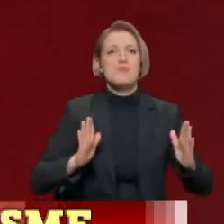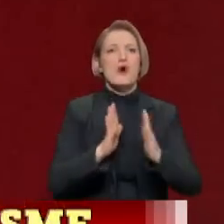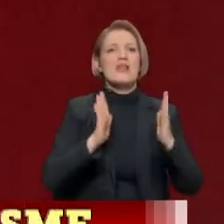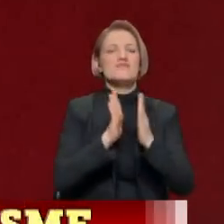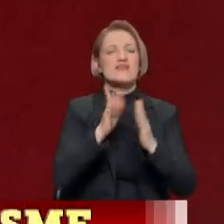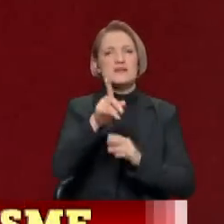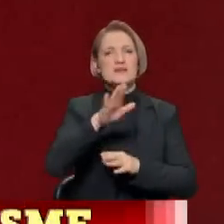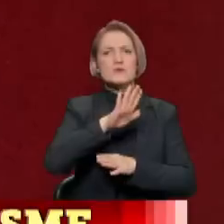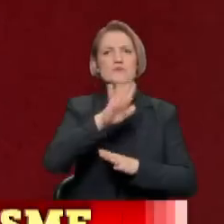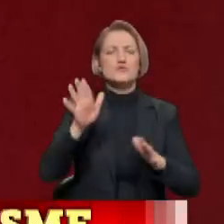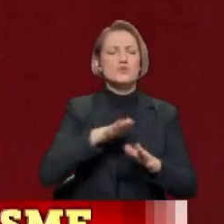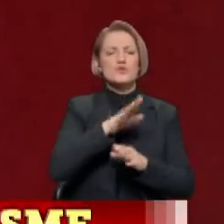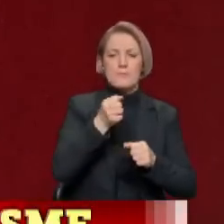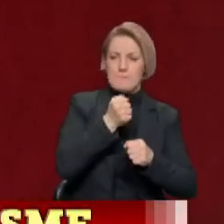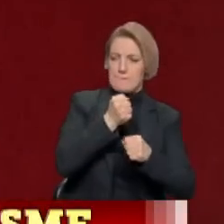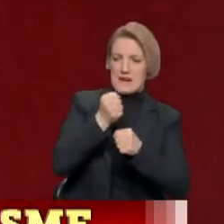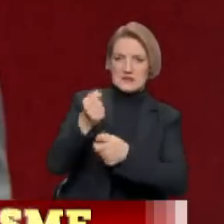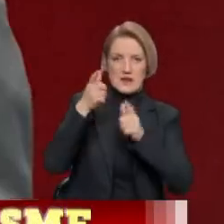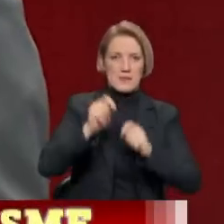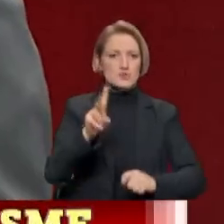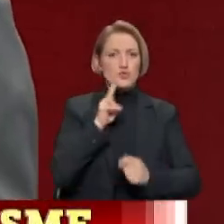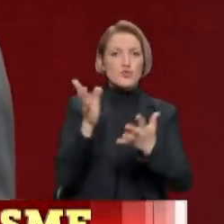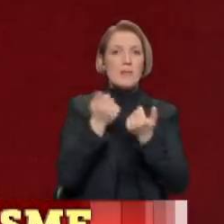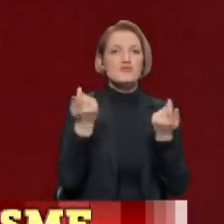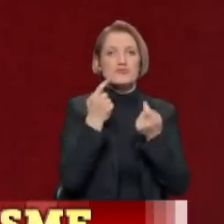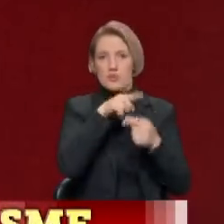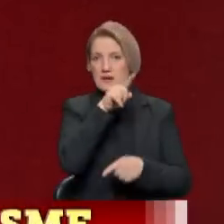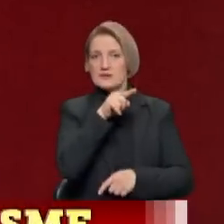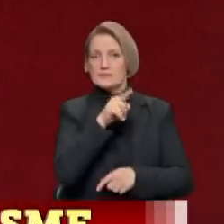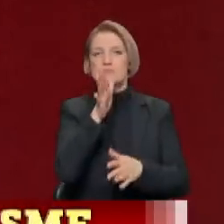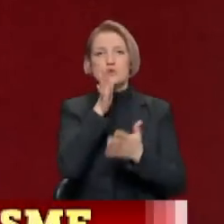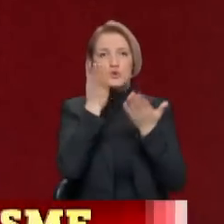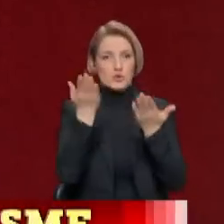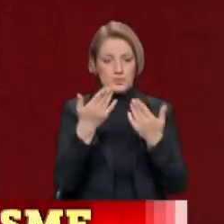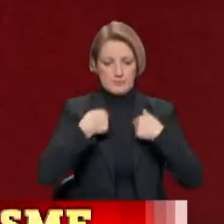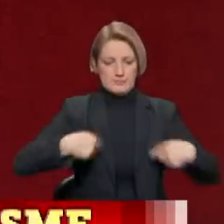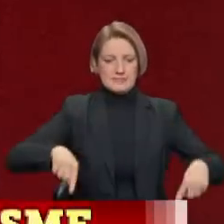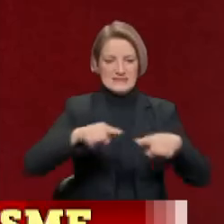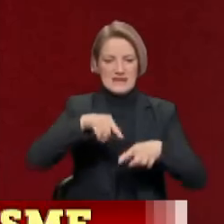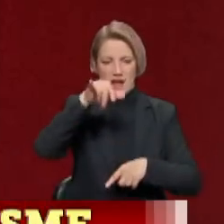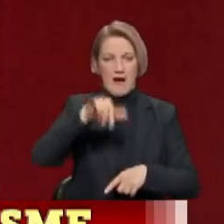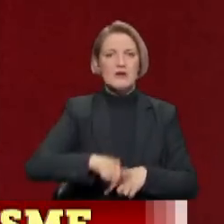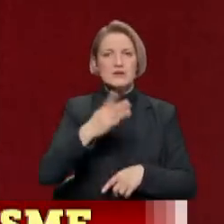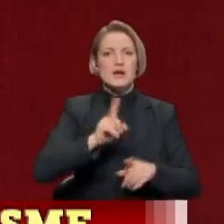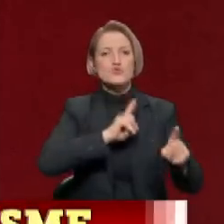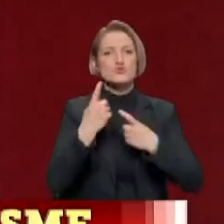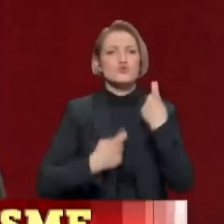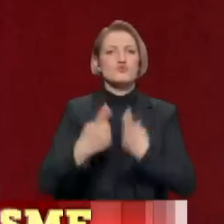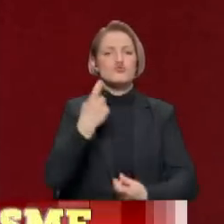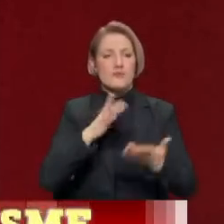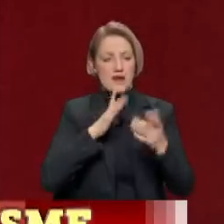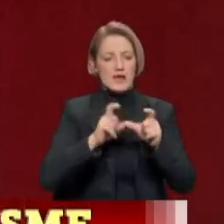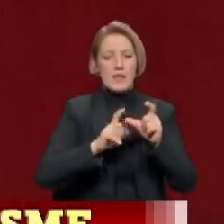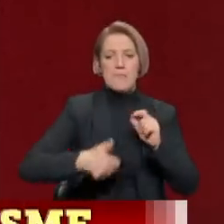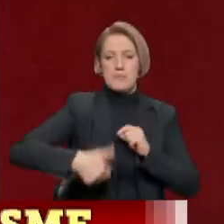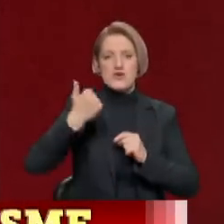üstünde çok ciddi baskı kurarak sonuç almaya çalışıyorlar. Biliyorsunuz, bizler hakkında fezlekeler var, soruşturmalar var. Genel